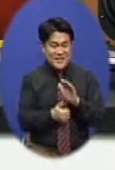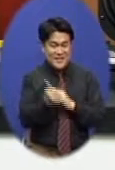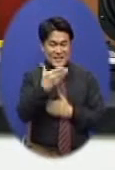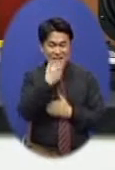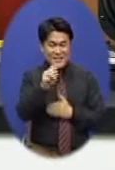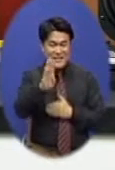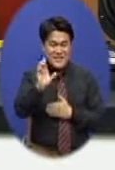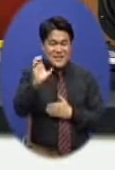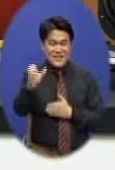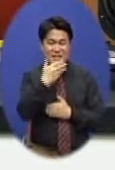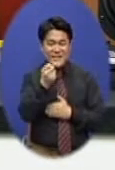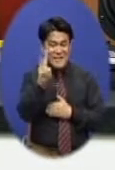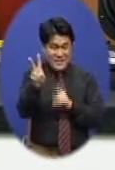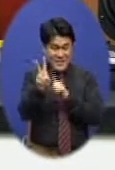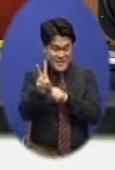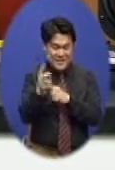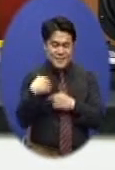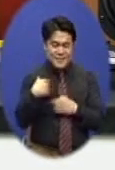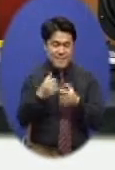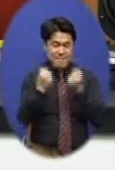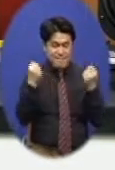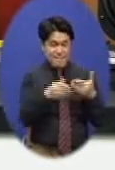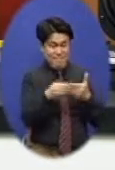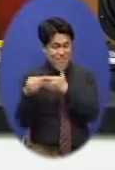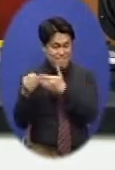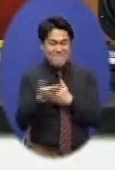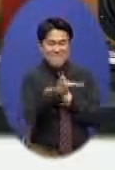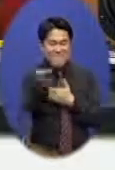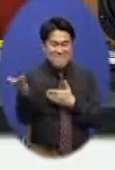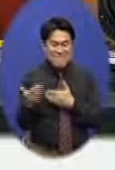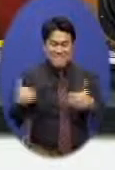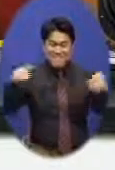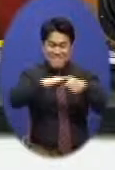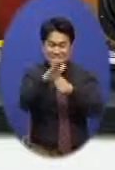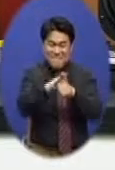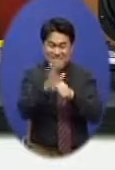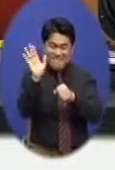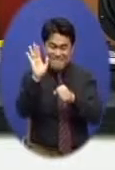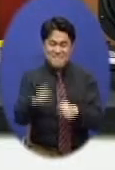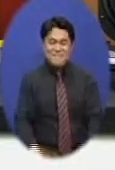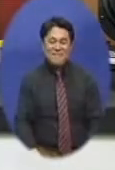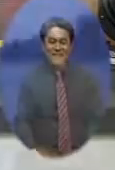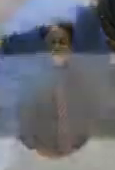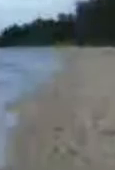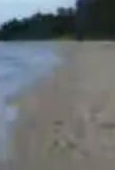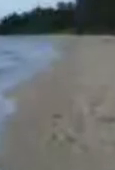희망복지 WBC 복지TV가 열어가겠습니다. 시청자 여러분 사랑합니다.